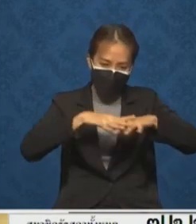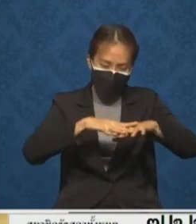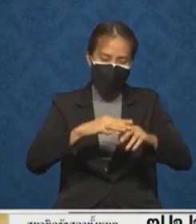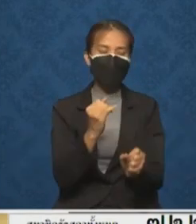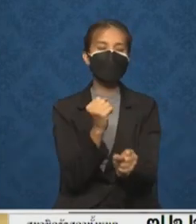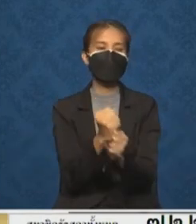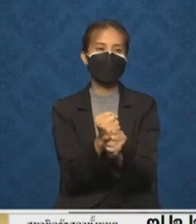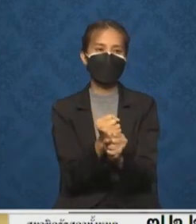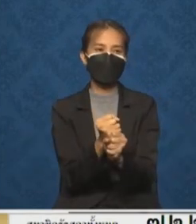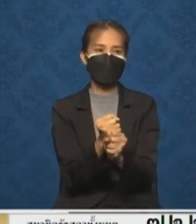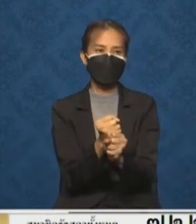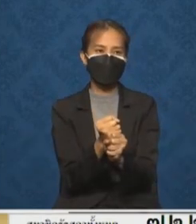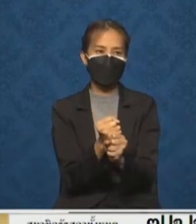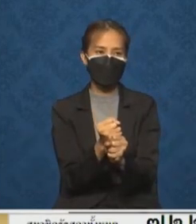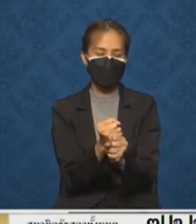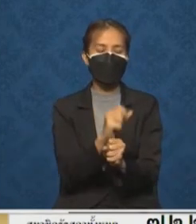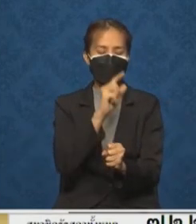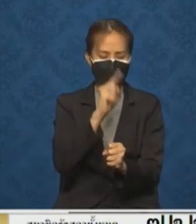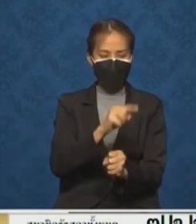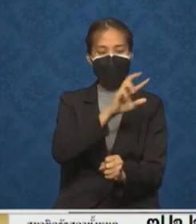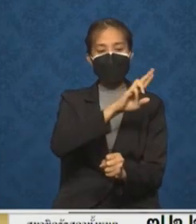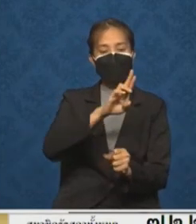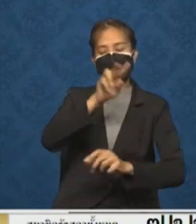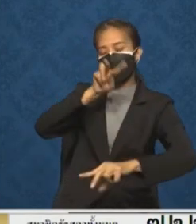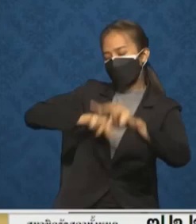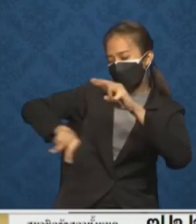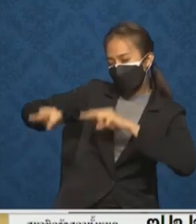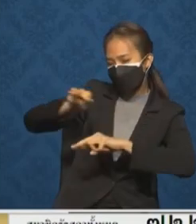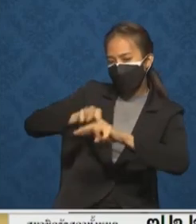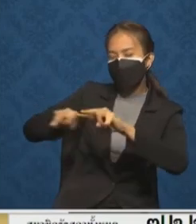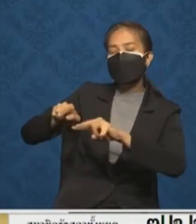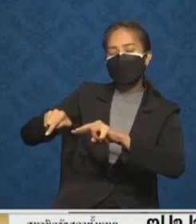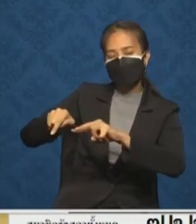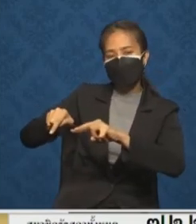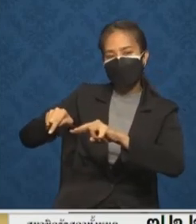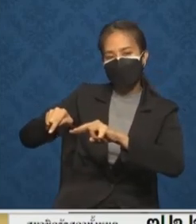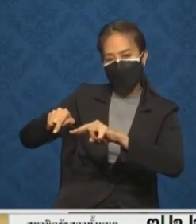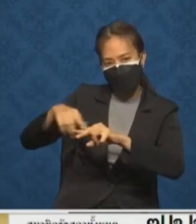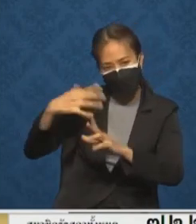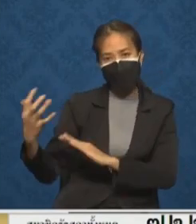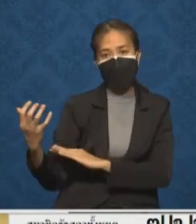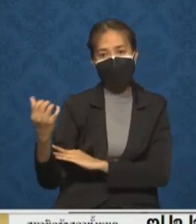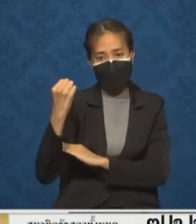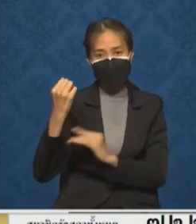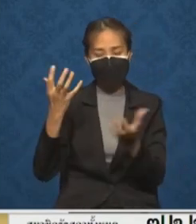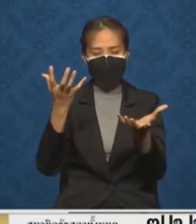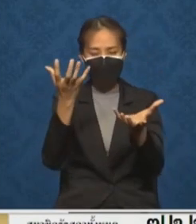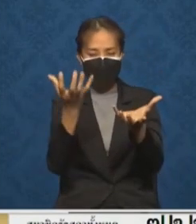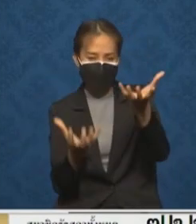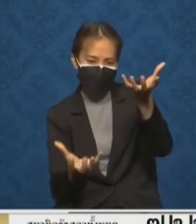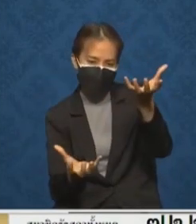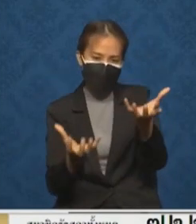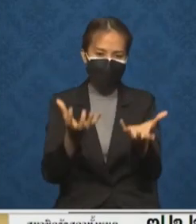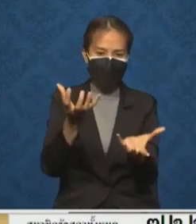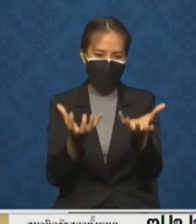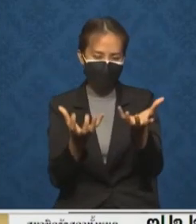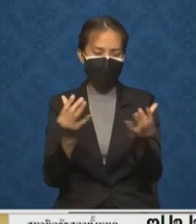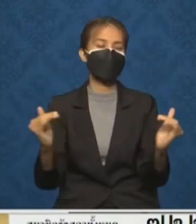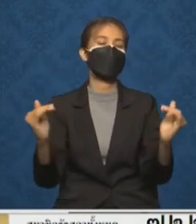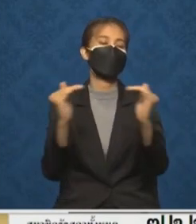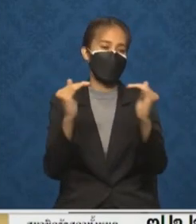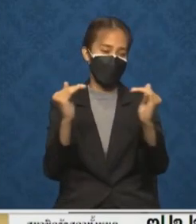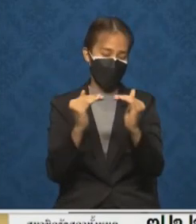ร้างระบบการตรวจสอบและระบบการถ่วงดุลอำนาจให้แข็งแรงมีความทัดเทียมกันผมคิด